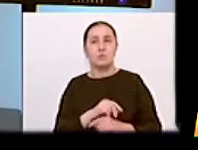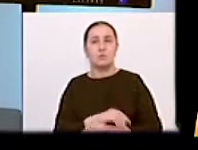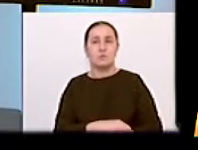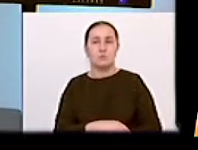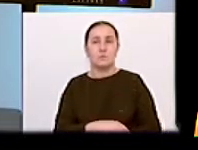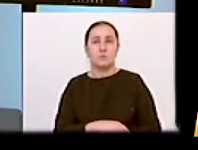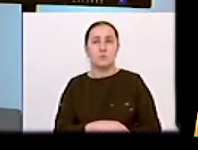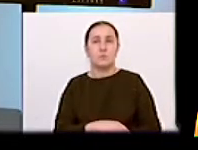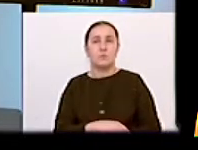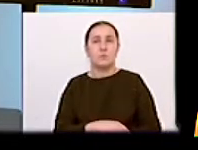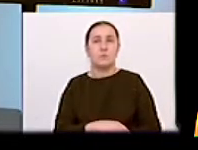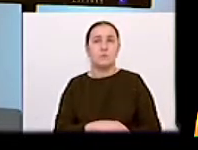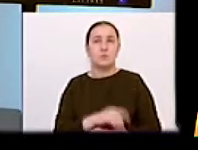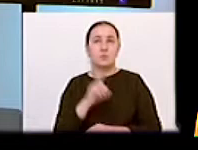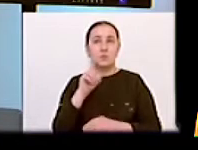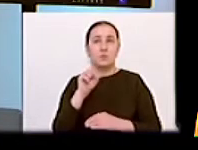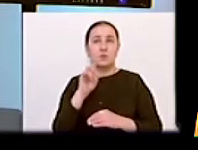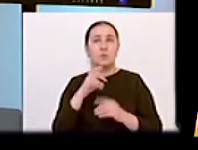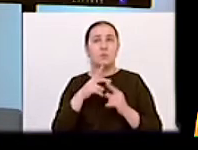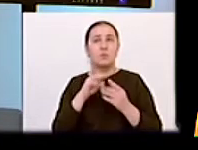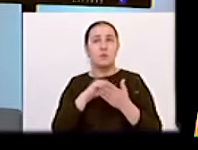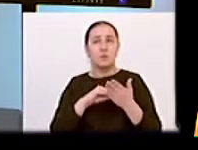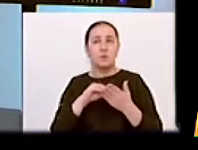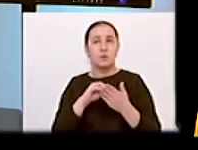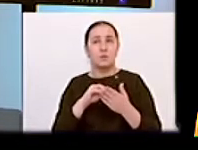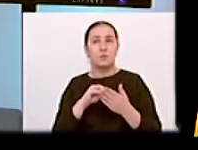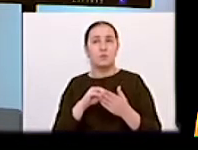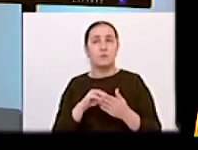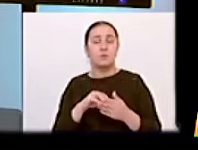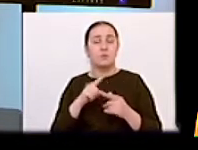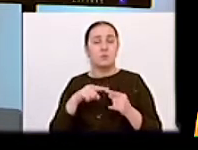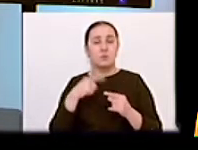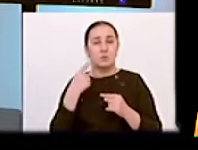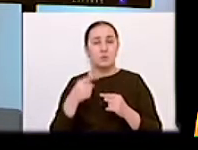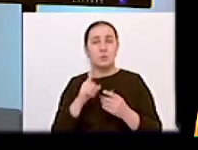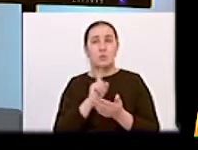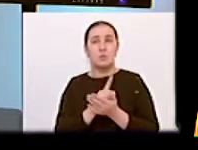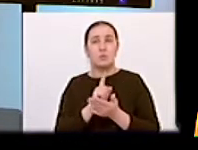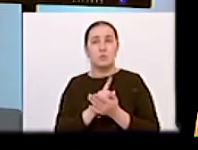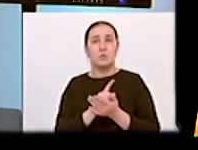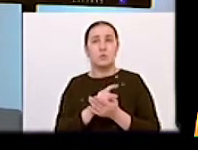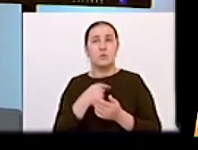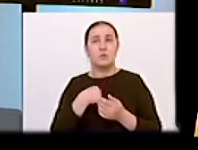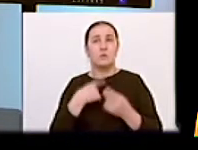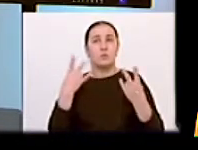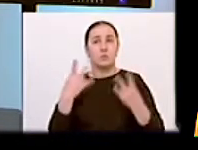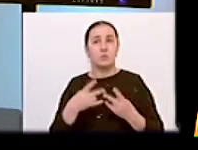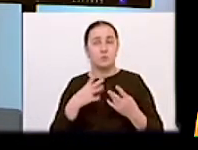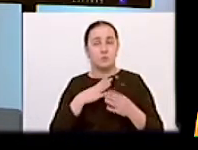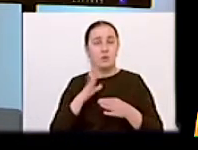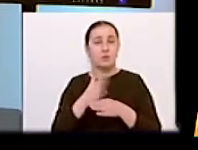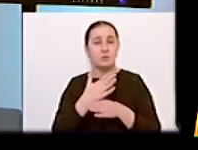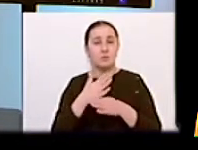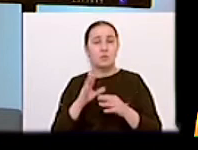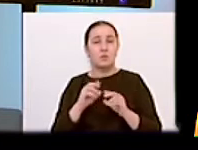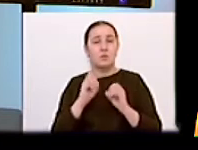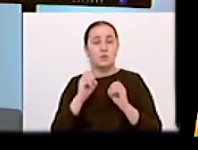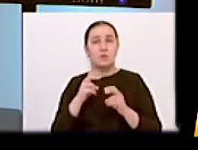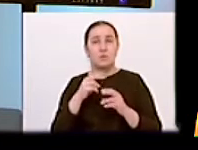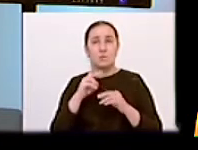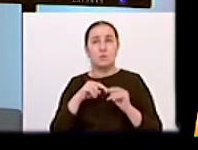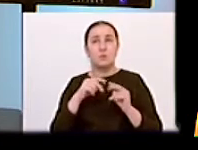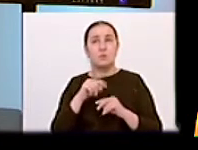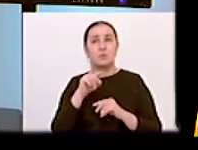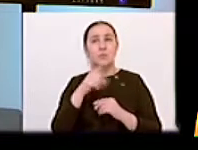Ну что ж, знаки препинания повторили. В следующем упражнении Нам нужно было разобраться, как они